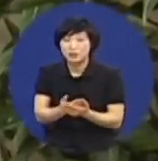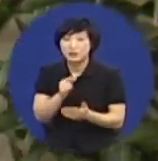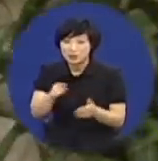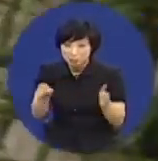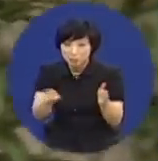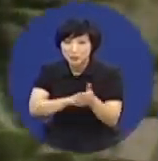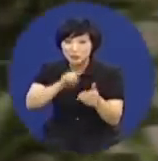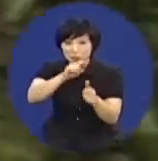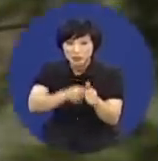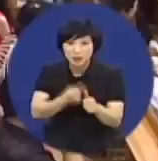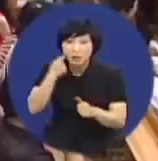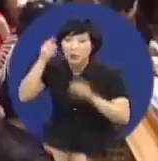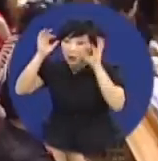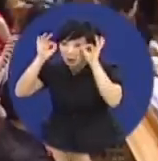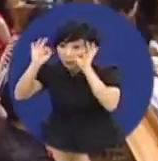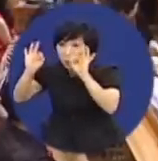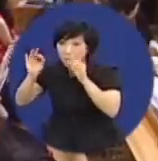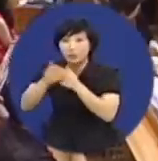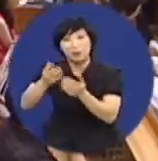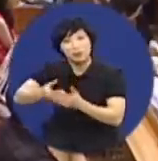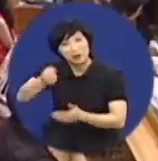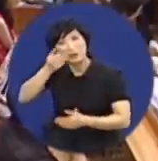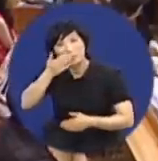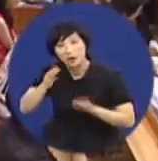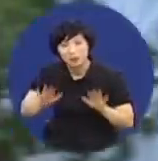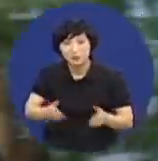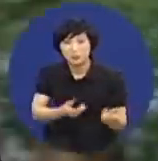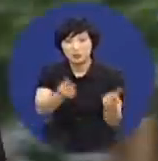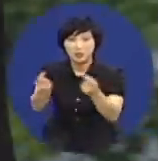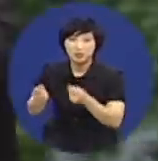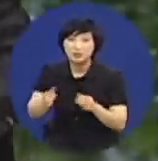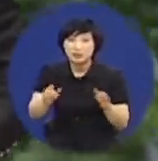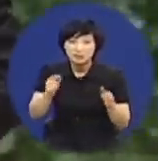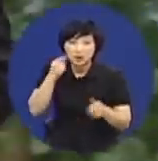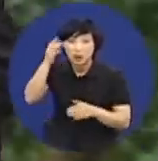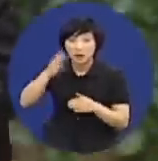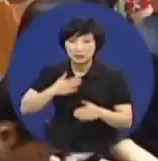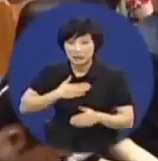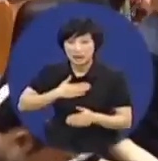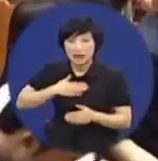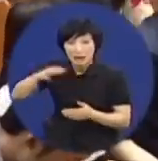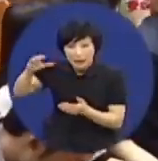。今日この栄光を私が見るようにしてください。